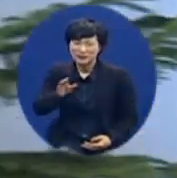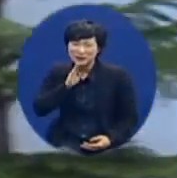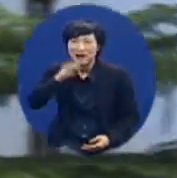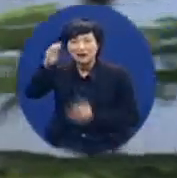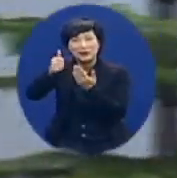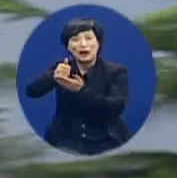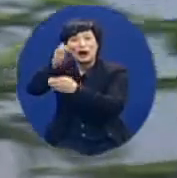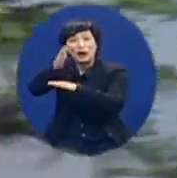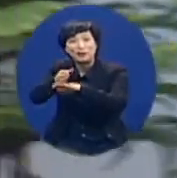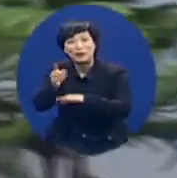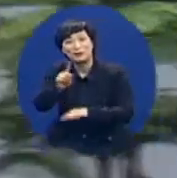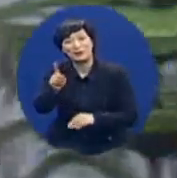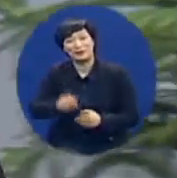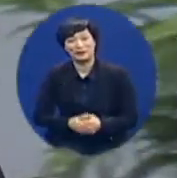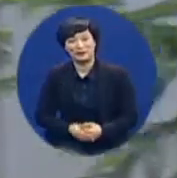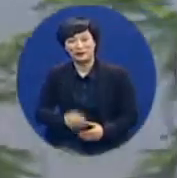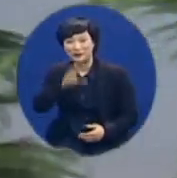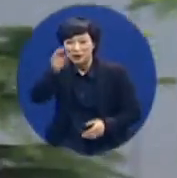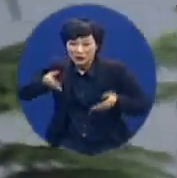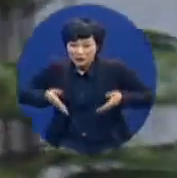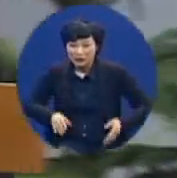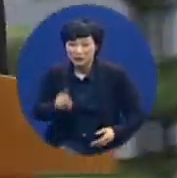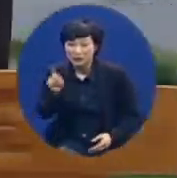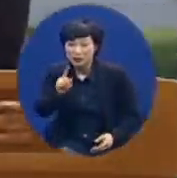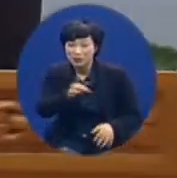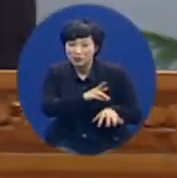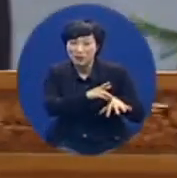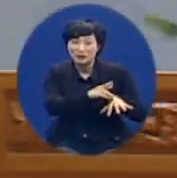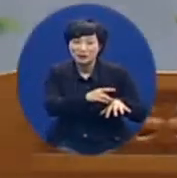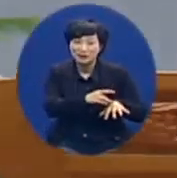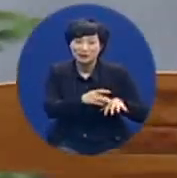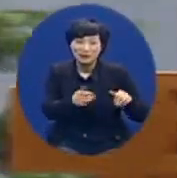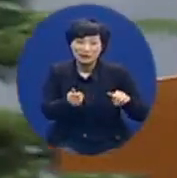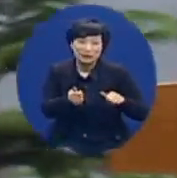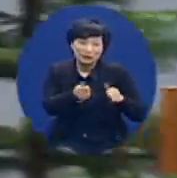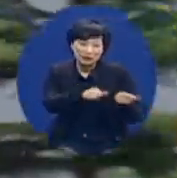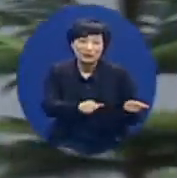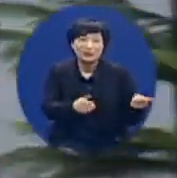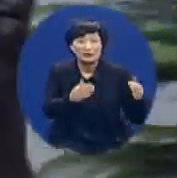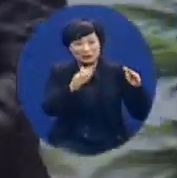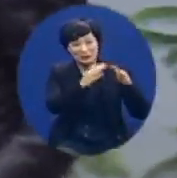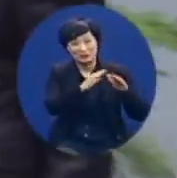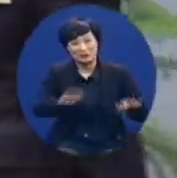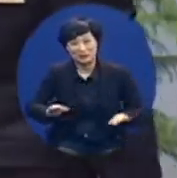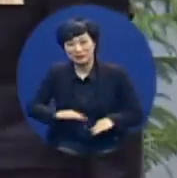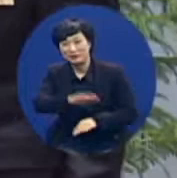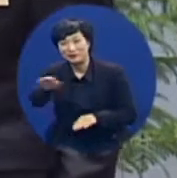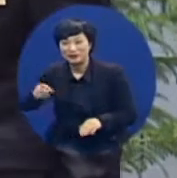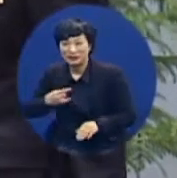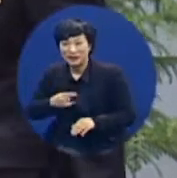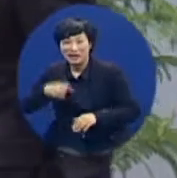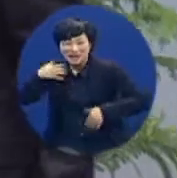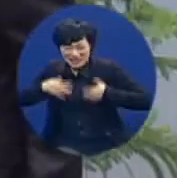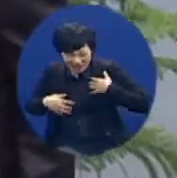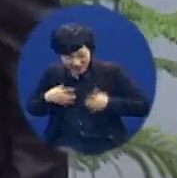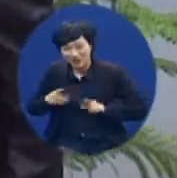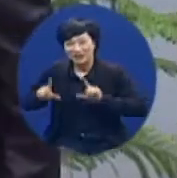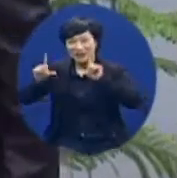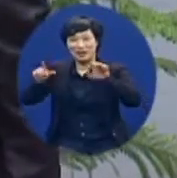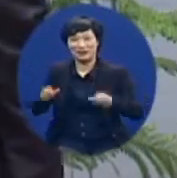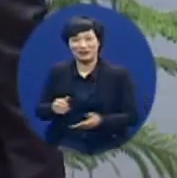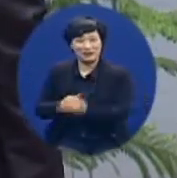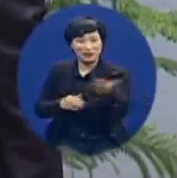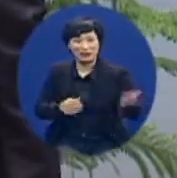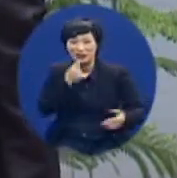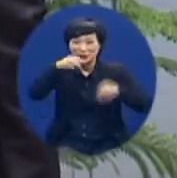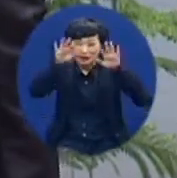하나님께 감사한 것은 성탄은 마귀는 초상 집이고 우리에게는 기쁜 날이야 아멘네 신나서